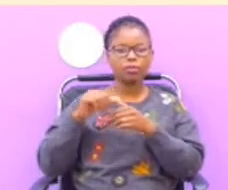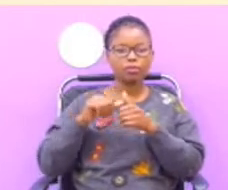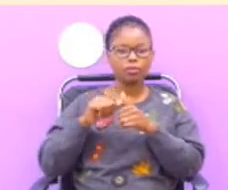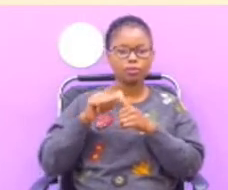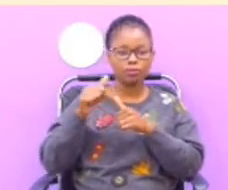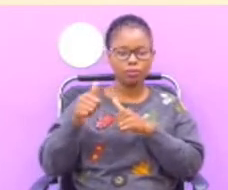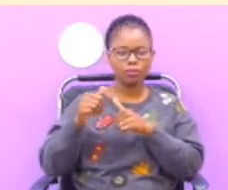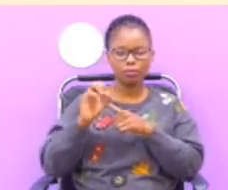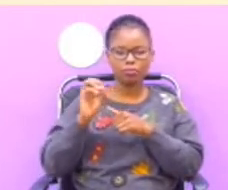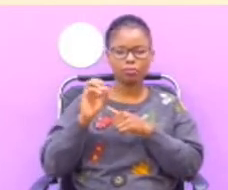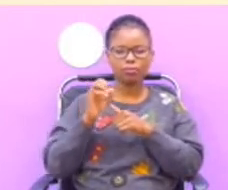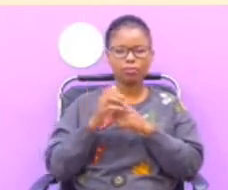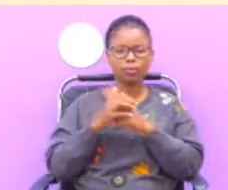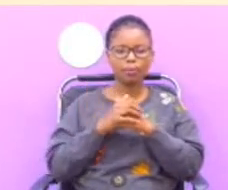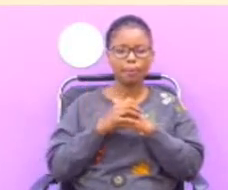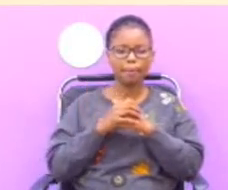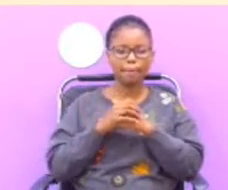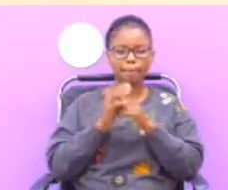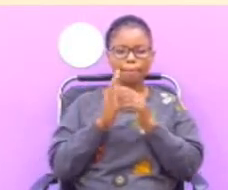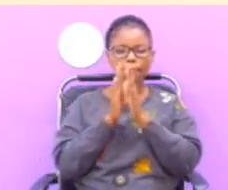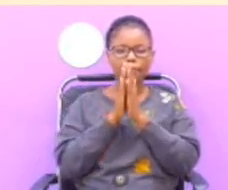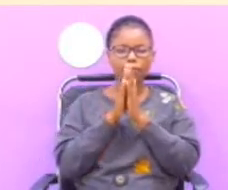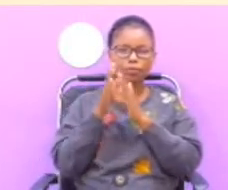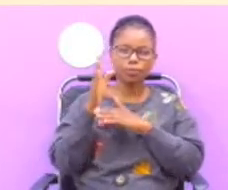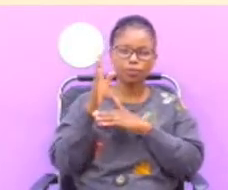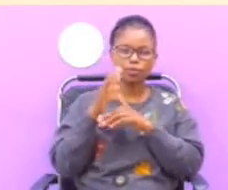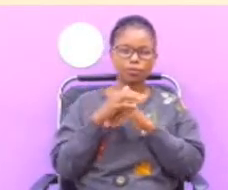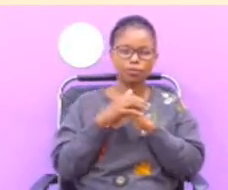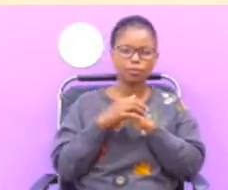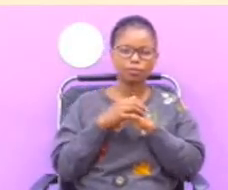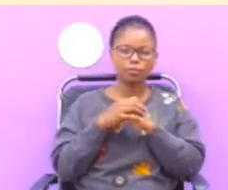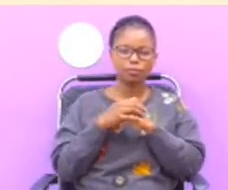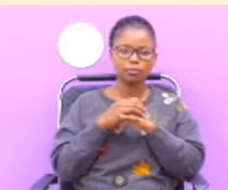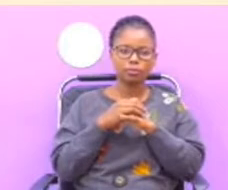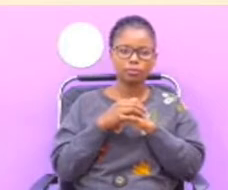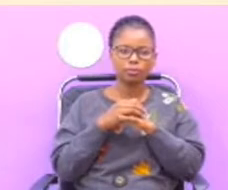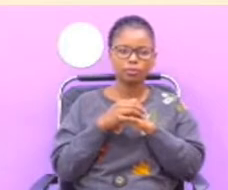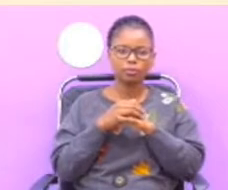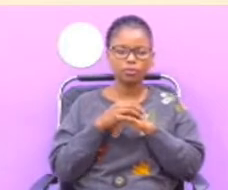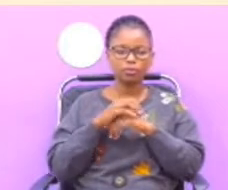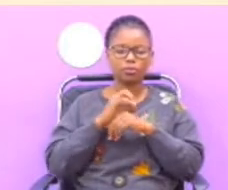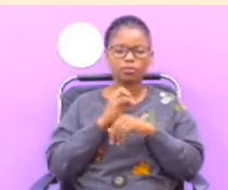hariku bwana asifiwe sana ngai witũ nĩ mwĩhokeku